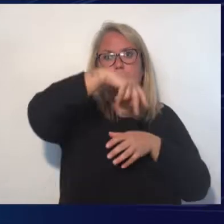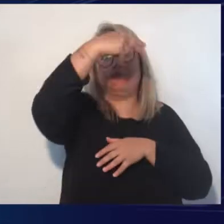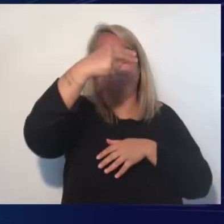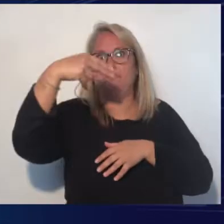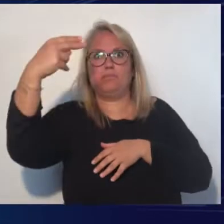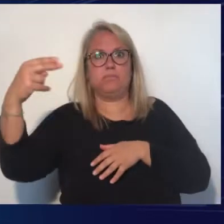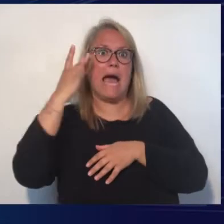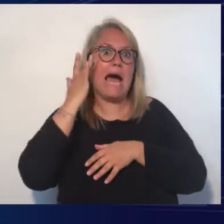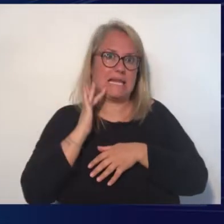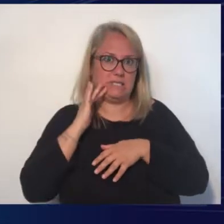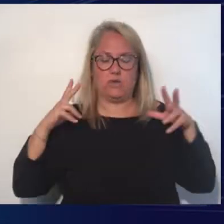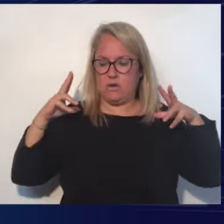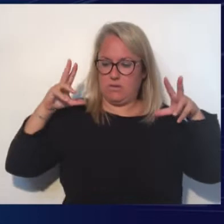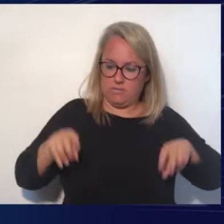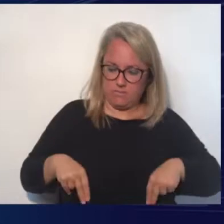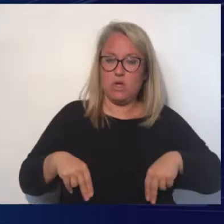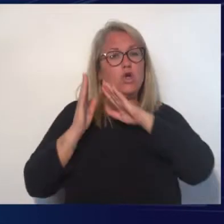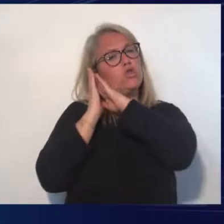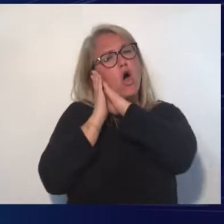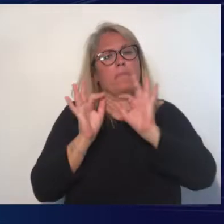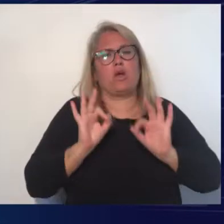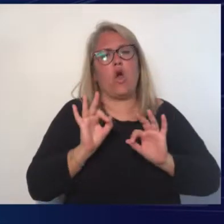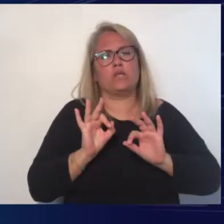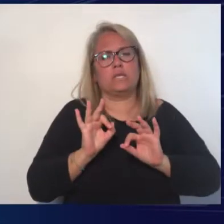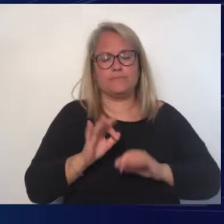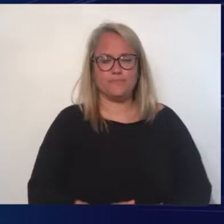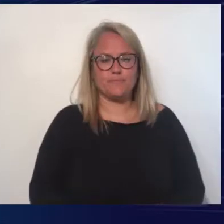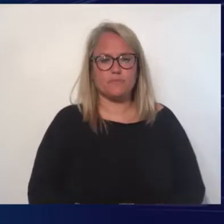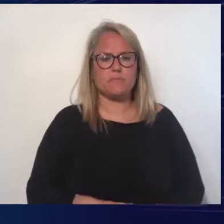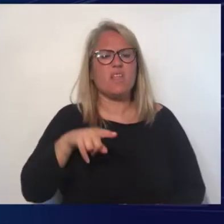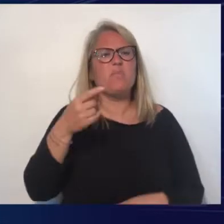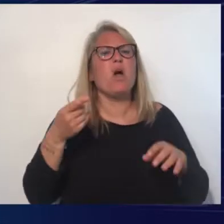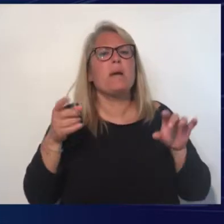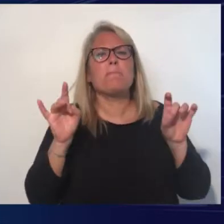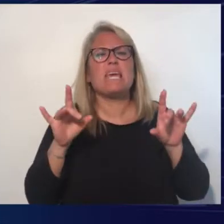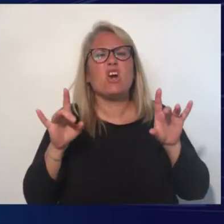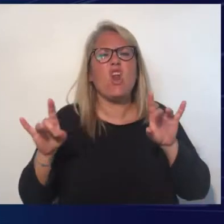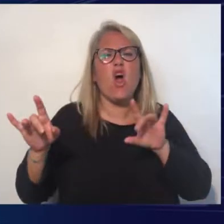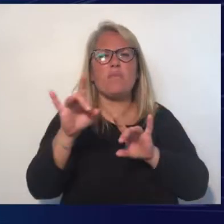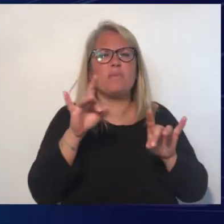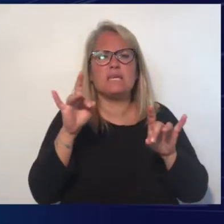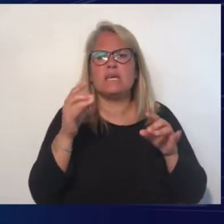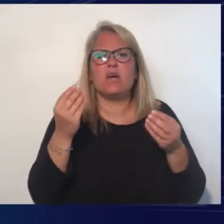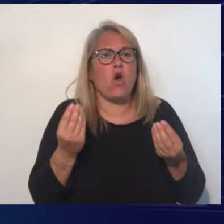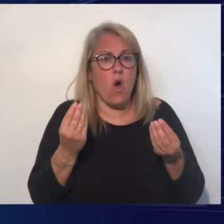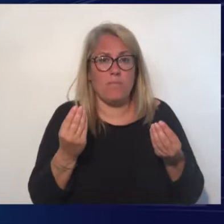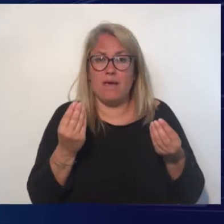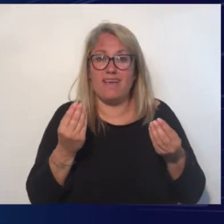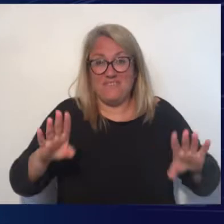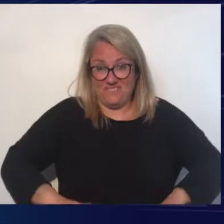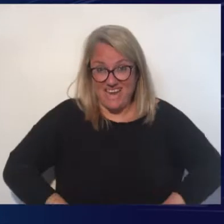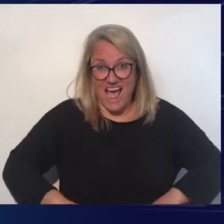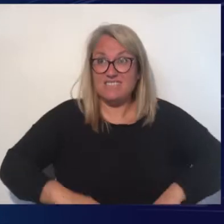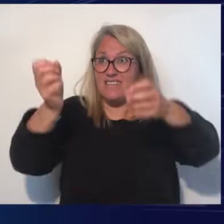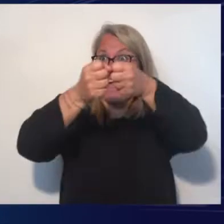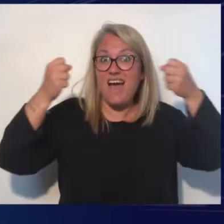cercano di dormire così. Un ulteriore problema sono anche i microbi, perché chiaramente uno non può aprire la finestra per